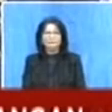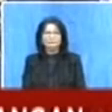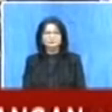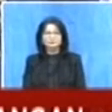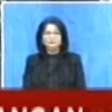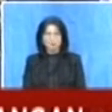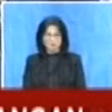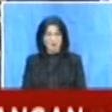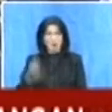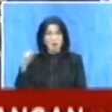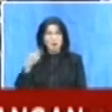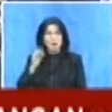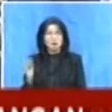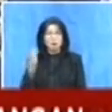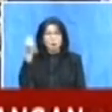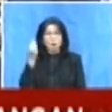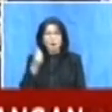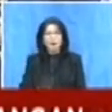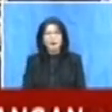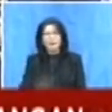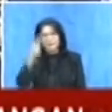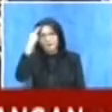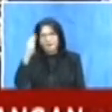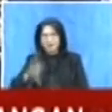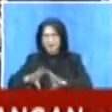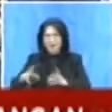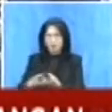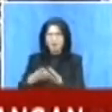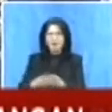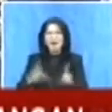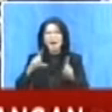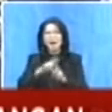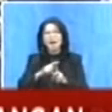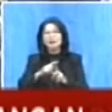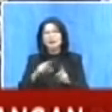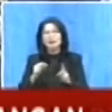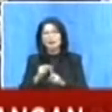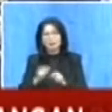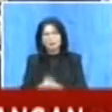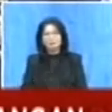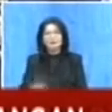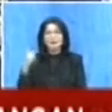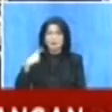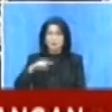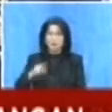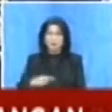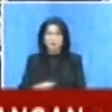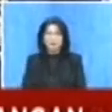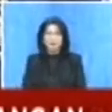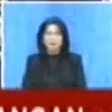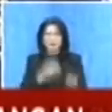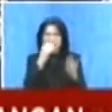Ketua, pimpinan, dan anggota Dewan yang saya hormati, dengan berpijak pada kebijakan